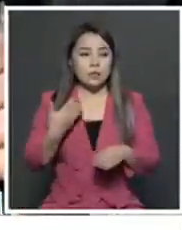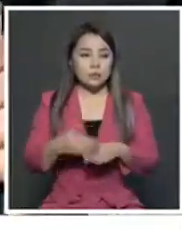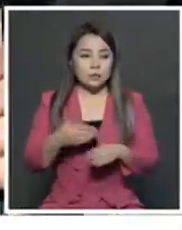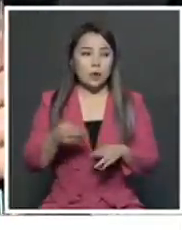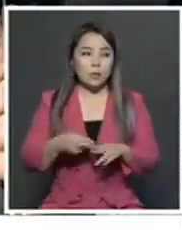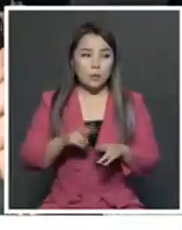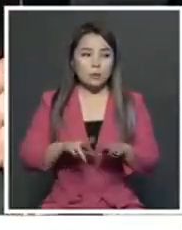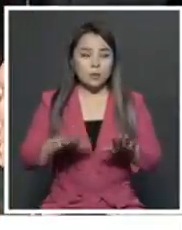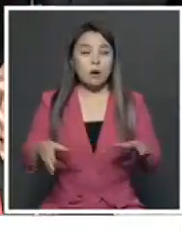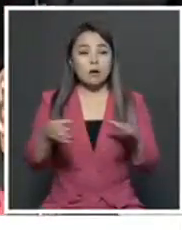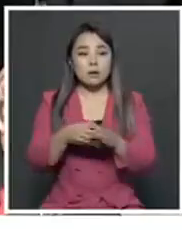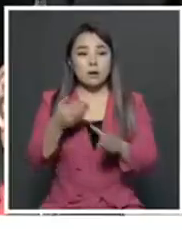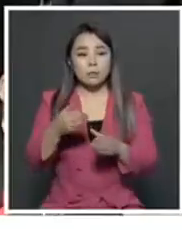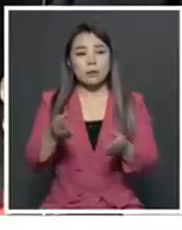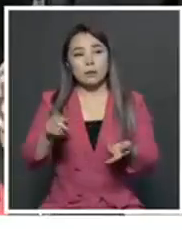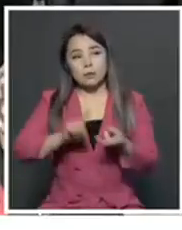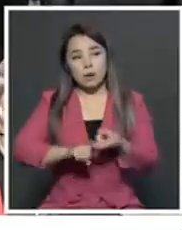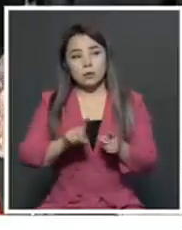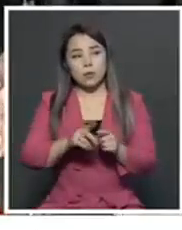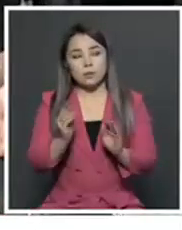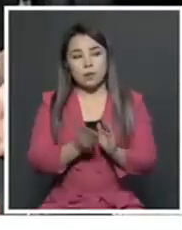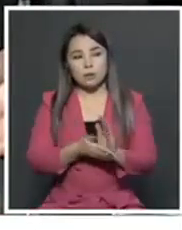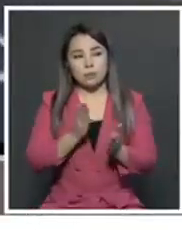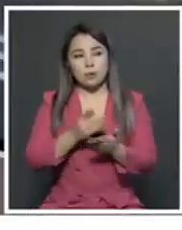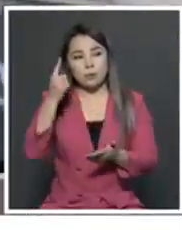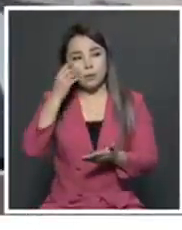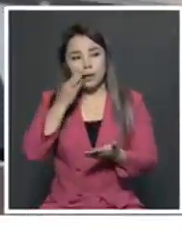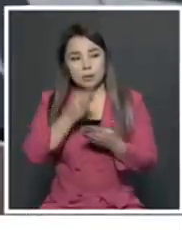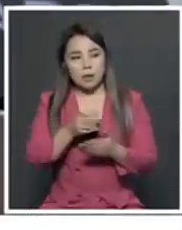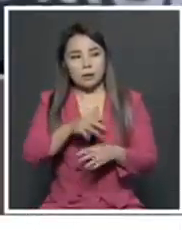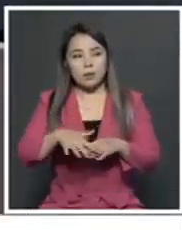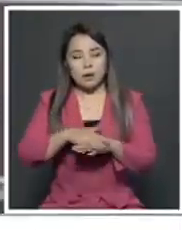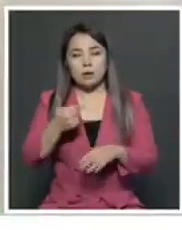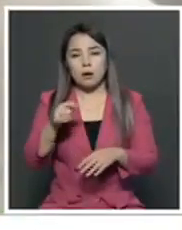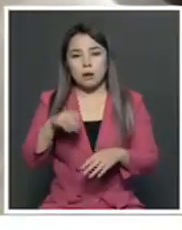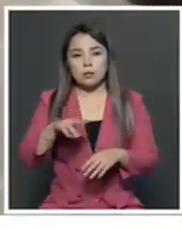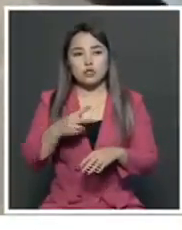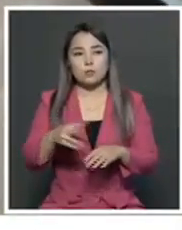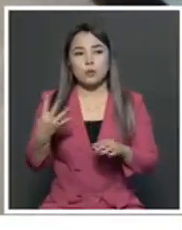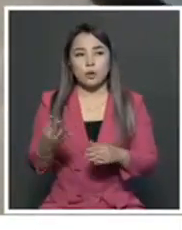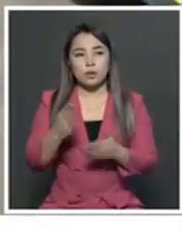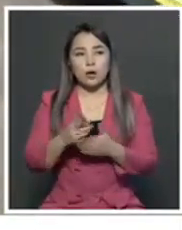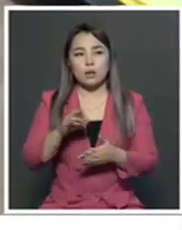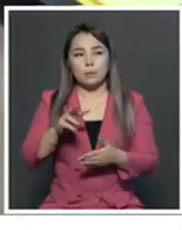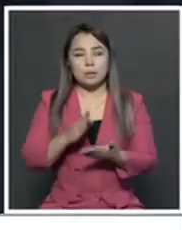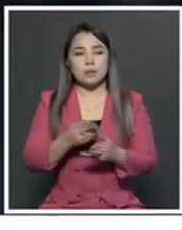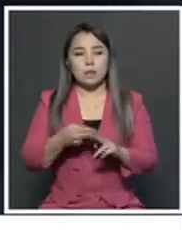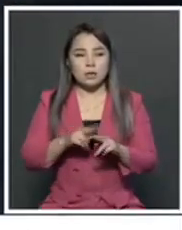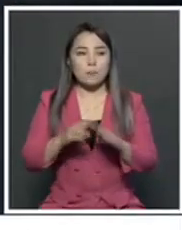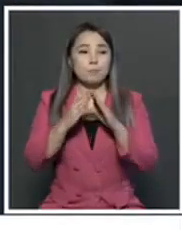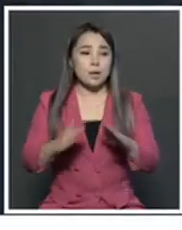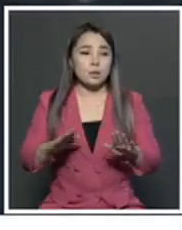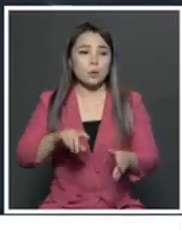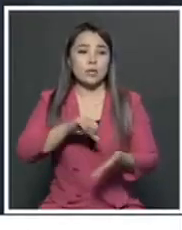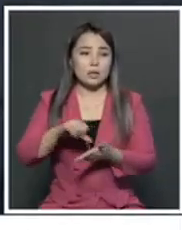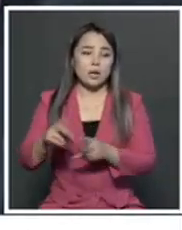Значит, осы компаниямен сыбайлас жемқорлық деп ойлаймын енді өз басым. Жұртты шулатқан Гарант 24 Ломбард Gold Company қаржы пирамидаларына